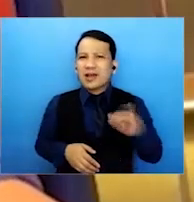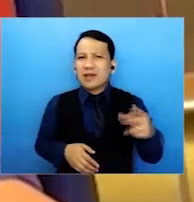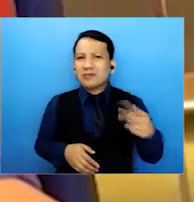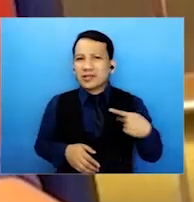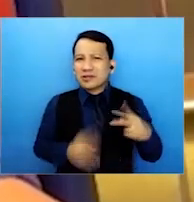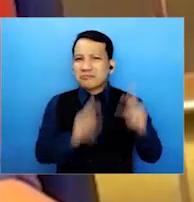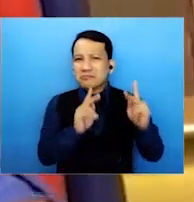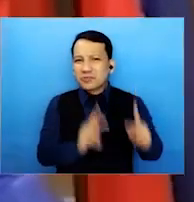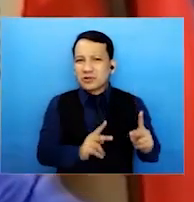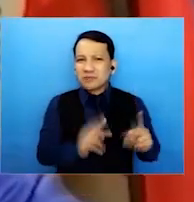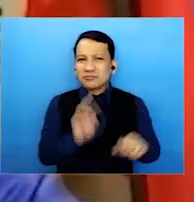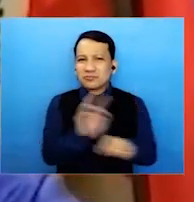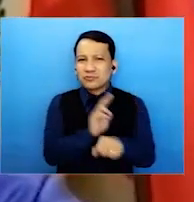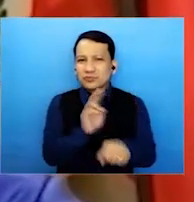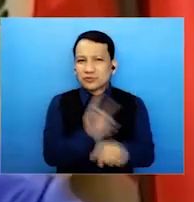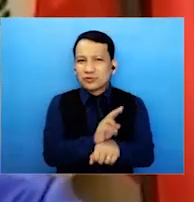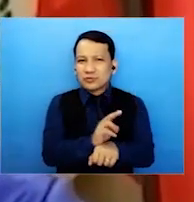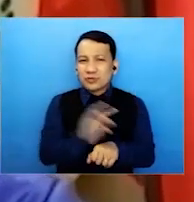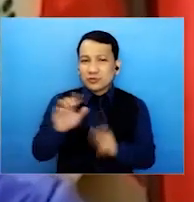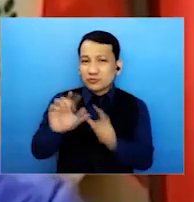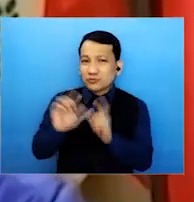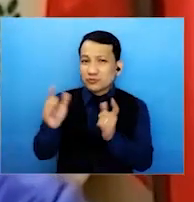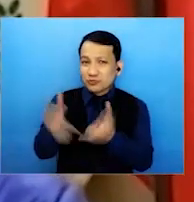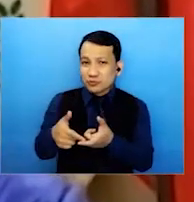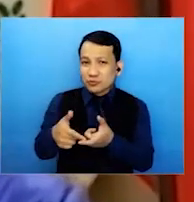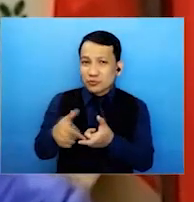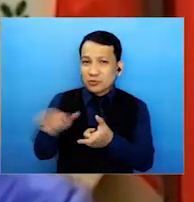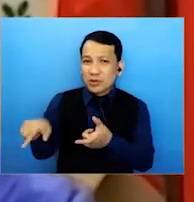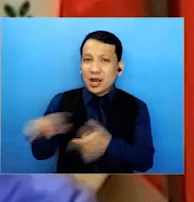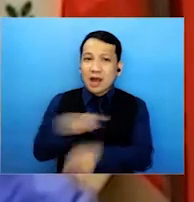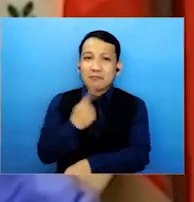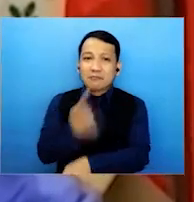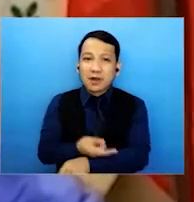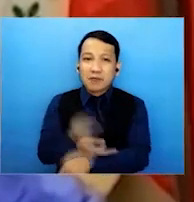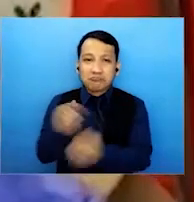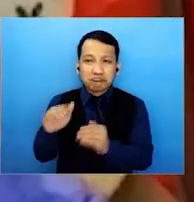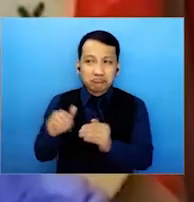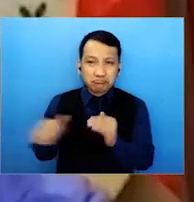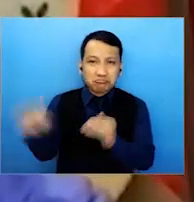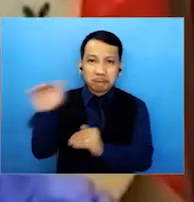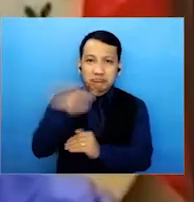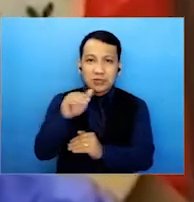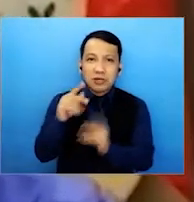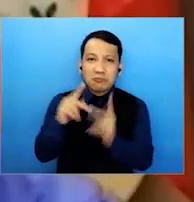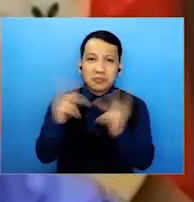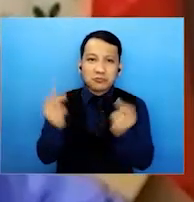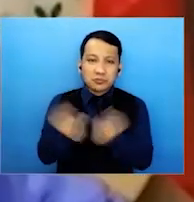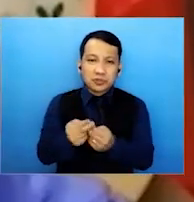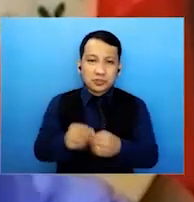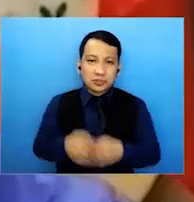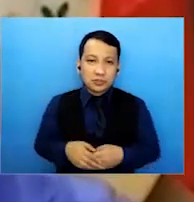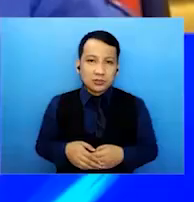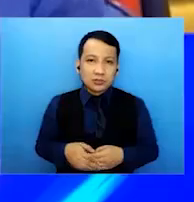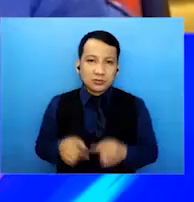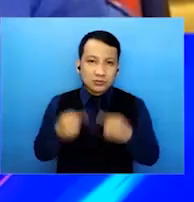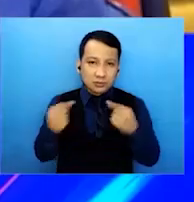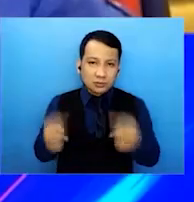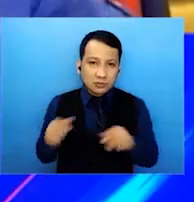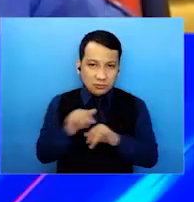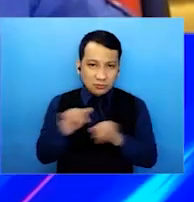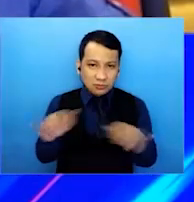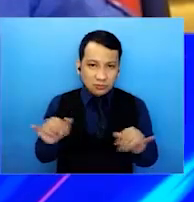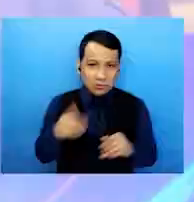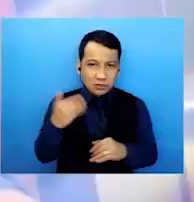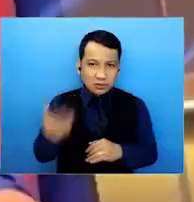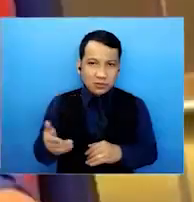gustong gamitin yung partido para magkaroon sila ng power at may-appoint ng position. May bargaining nila yung partido, which is